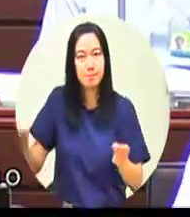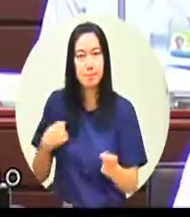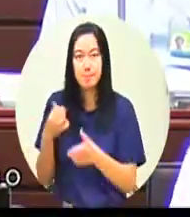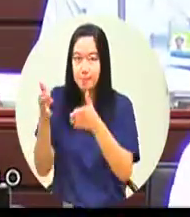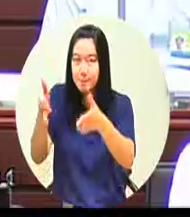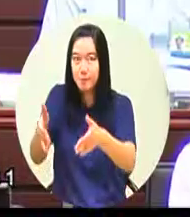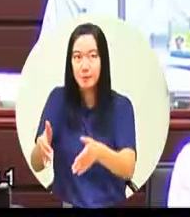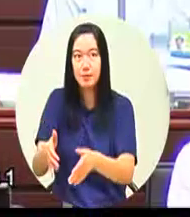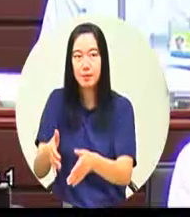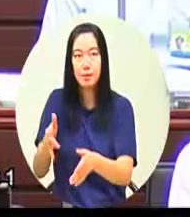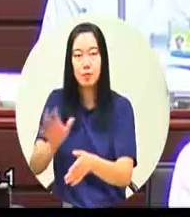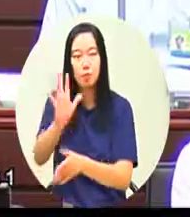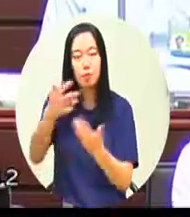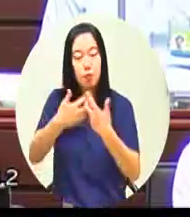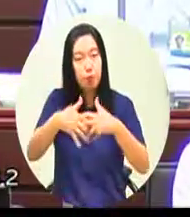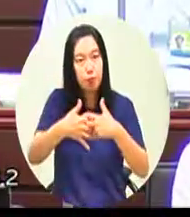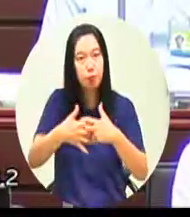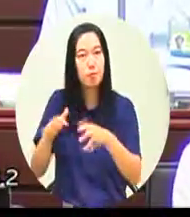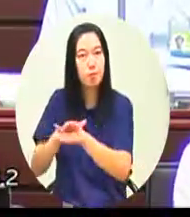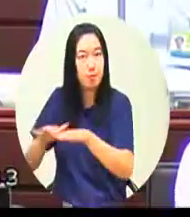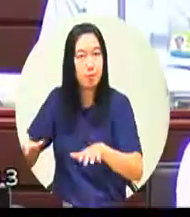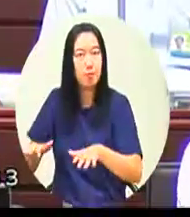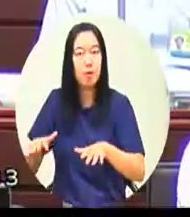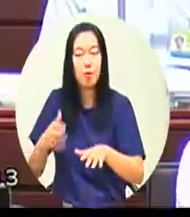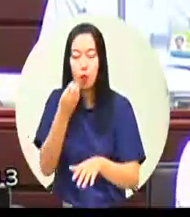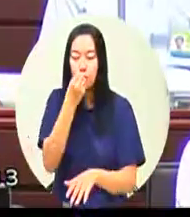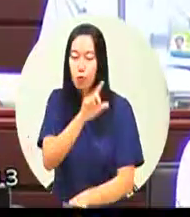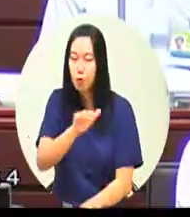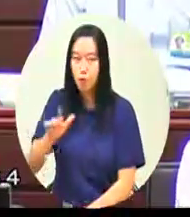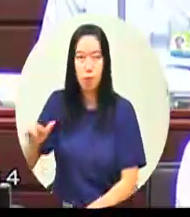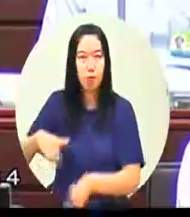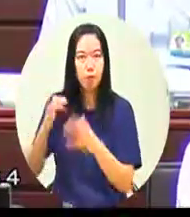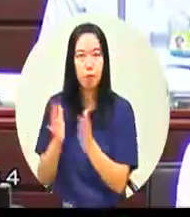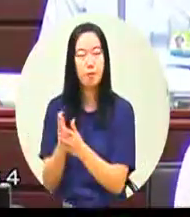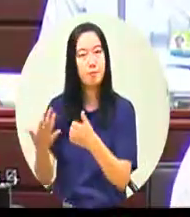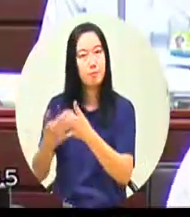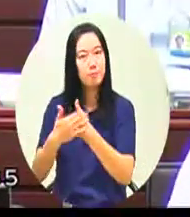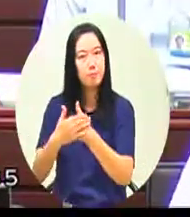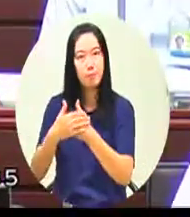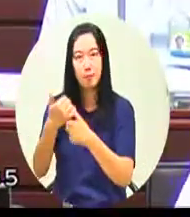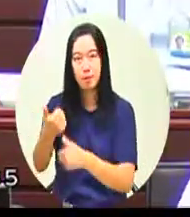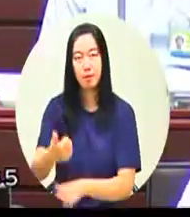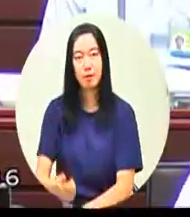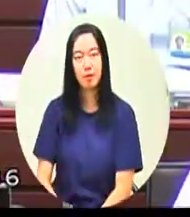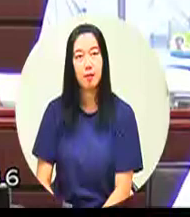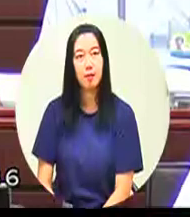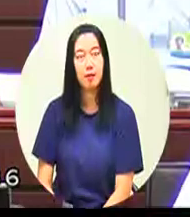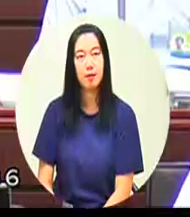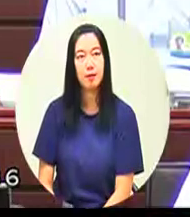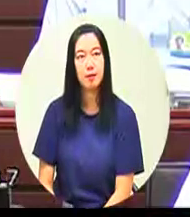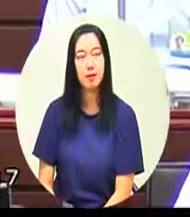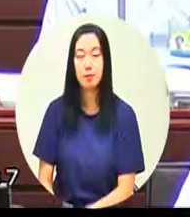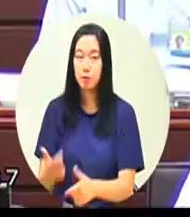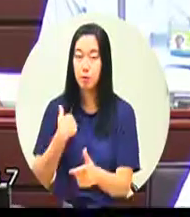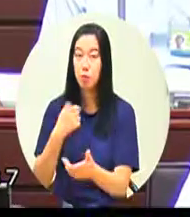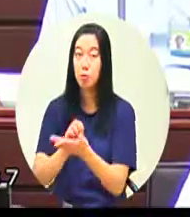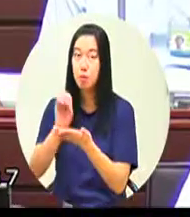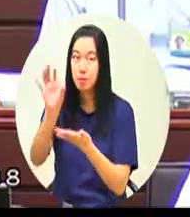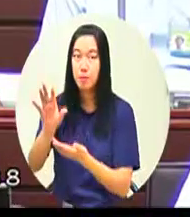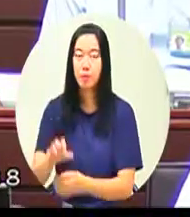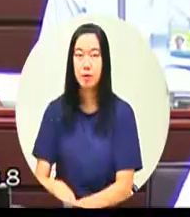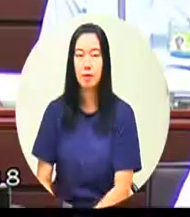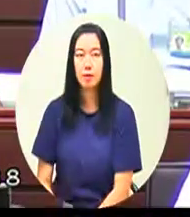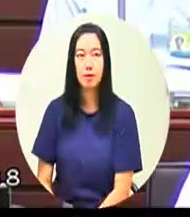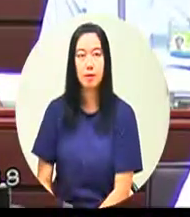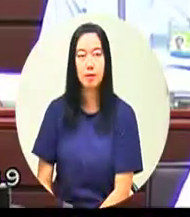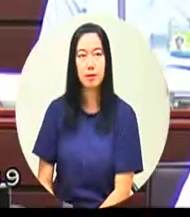这个有机也好安全的食物啊食材拢真帮忙。啊，我跟林员报告一下哈，其